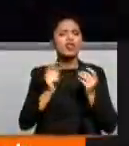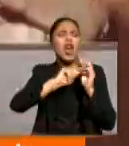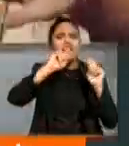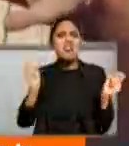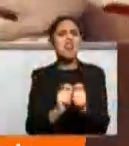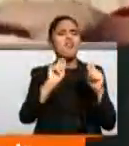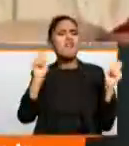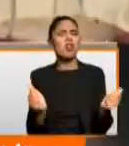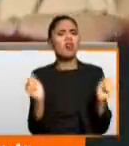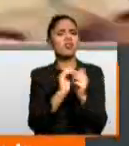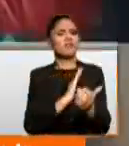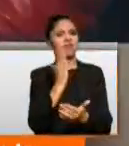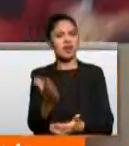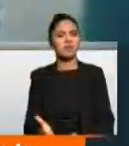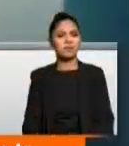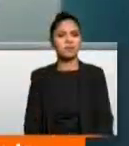kırıyor.